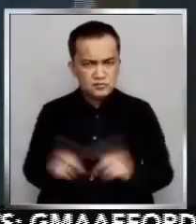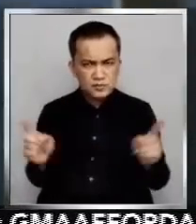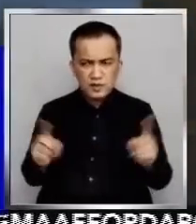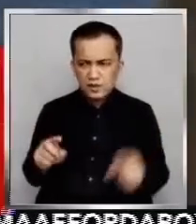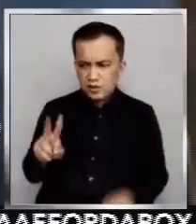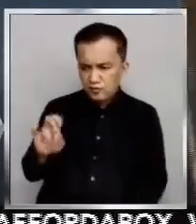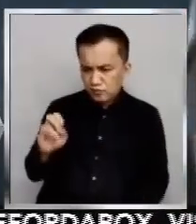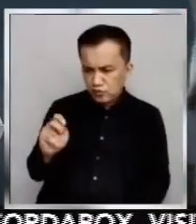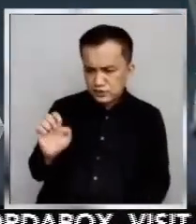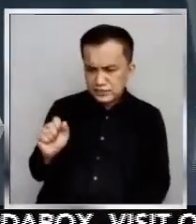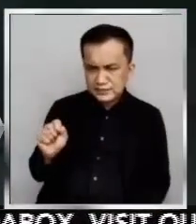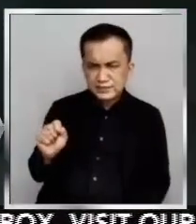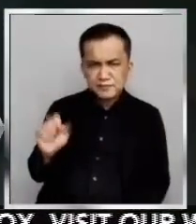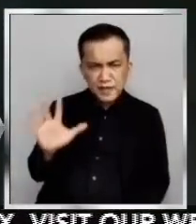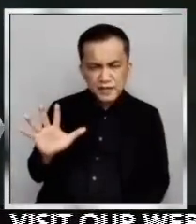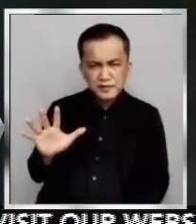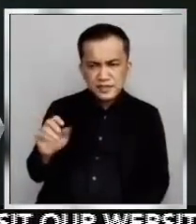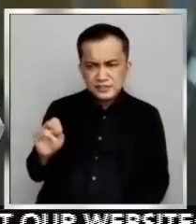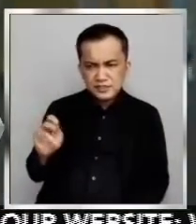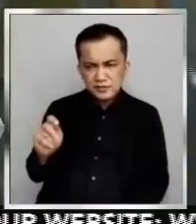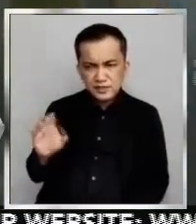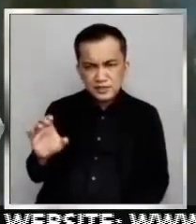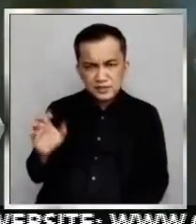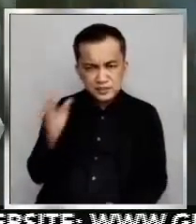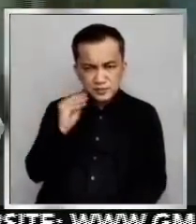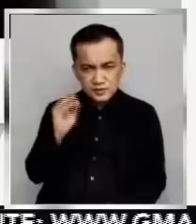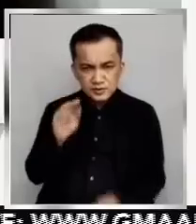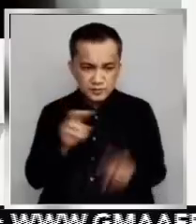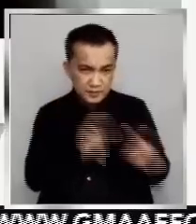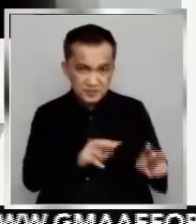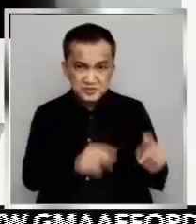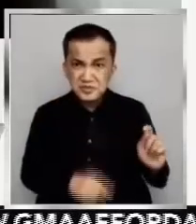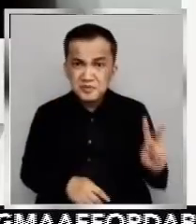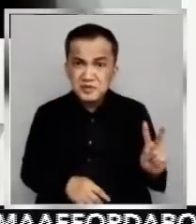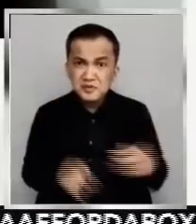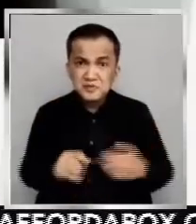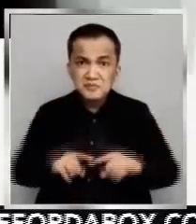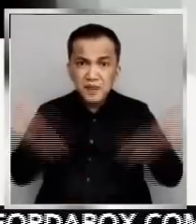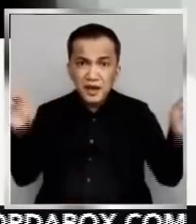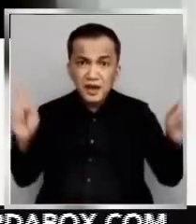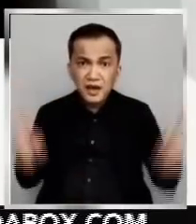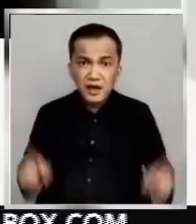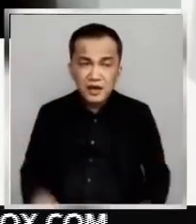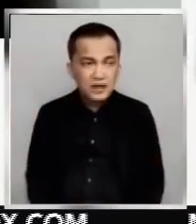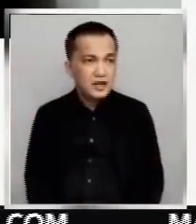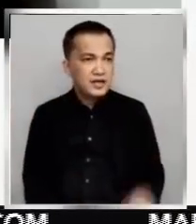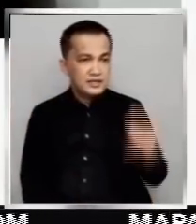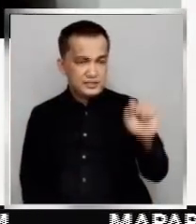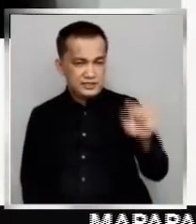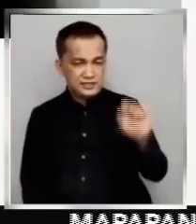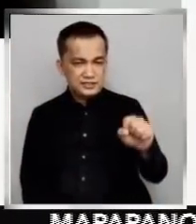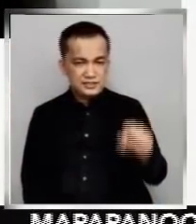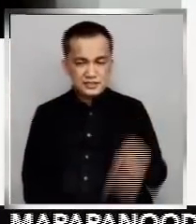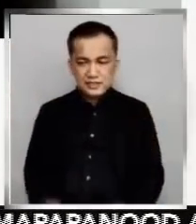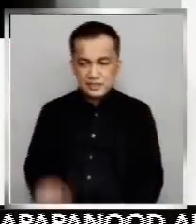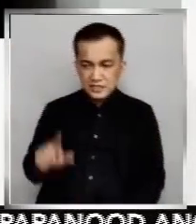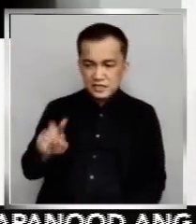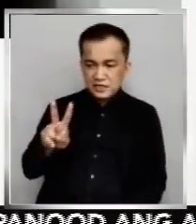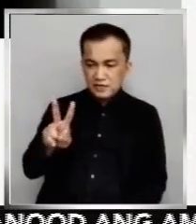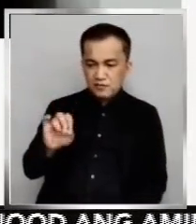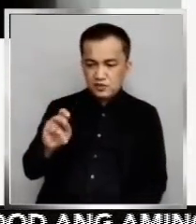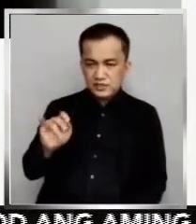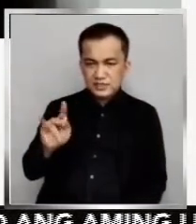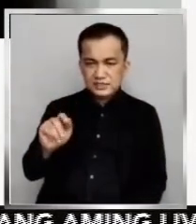5 cinematic experience sa mapapanood sa TV? Yes. Ang buong Voltes 5 Legacy TV series